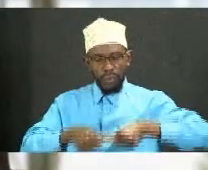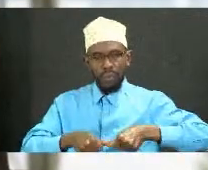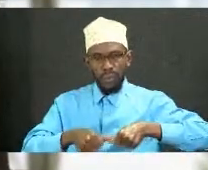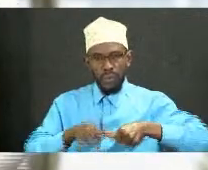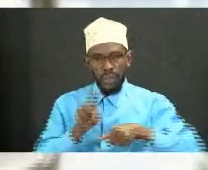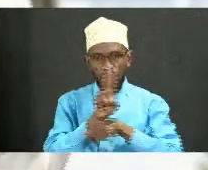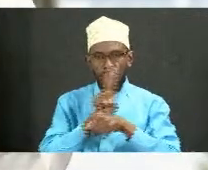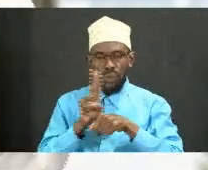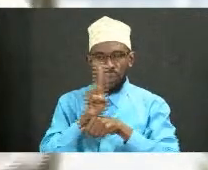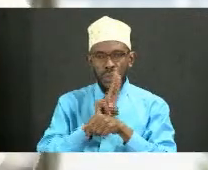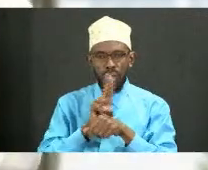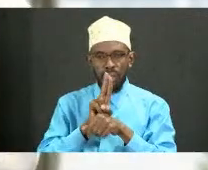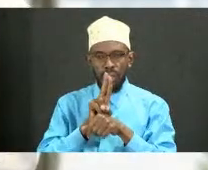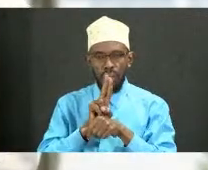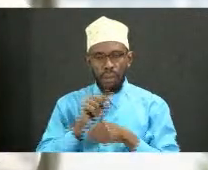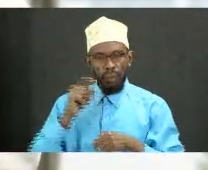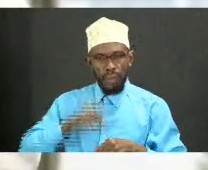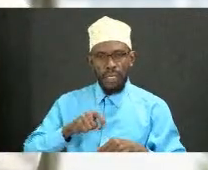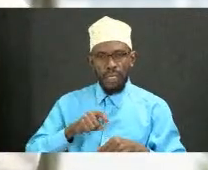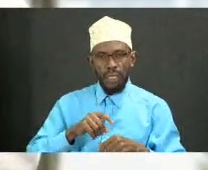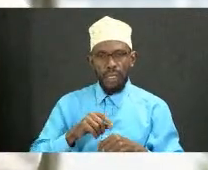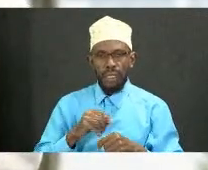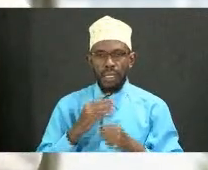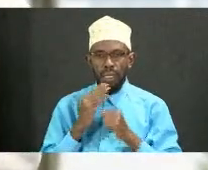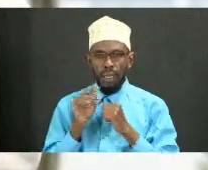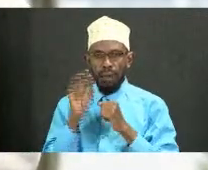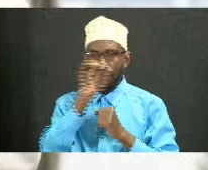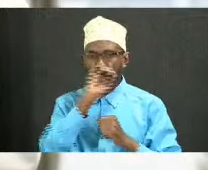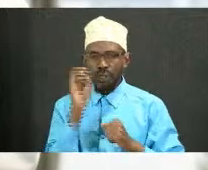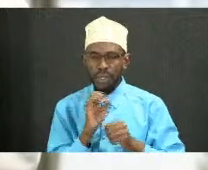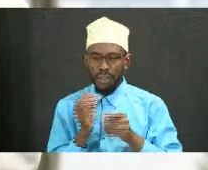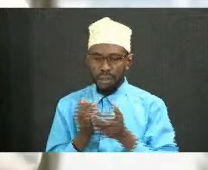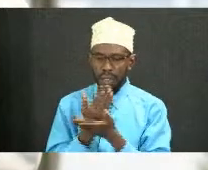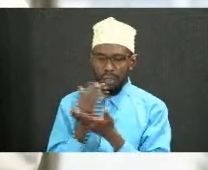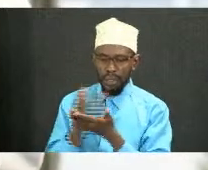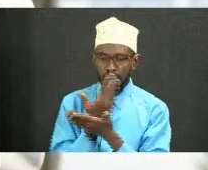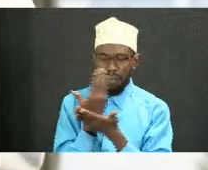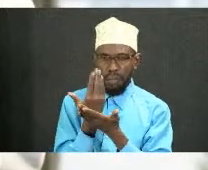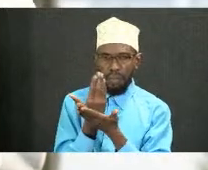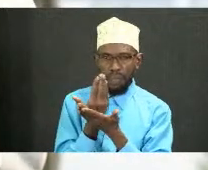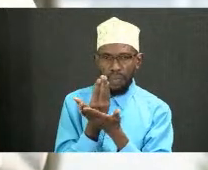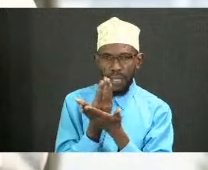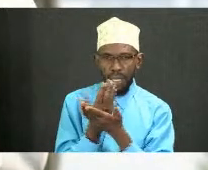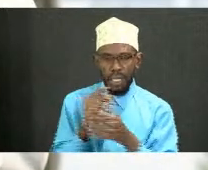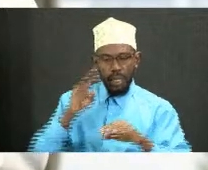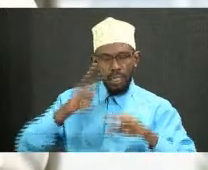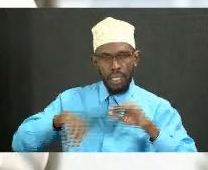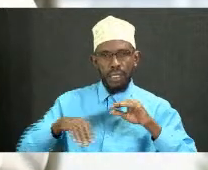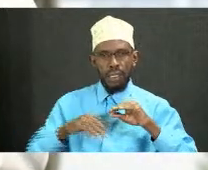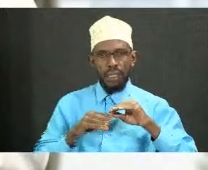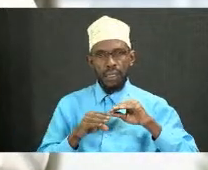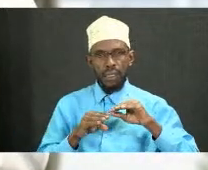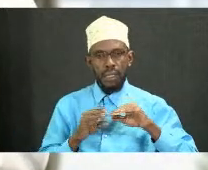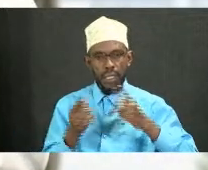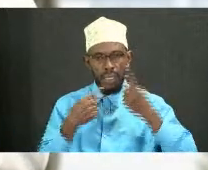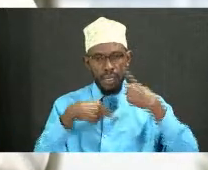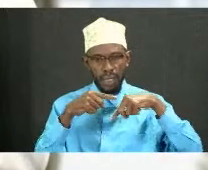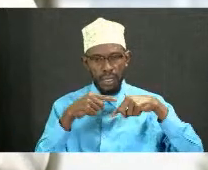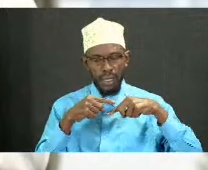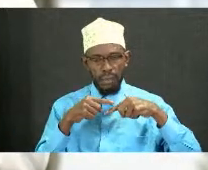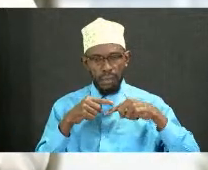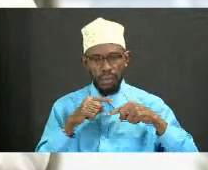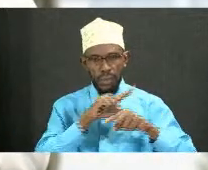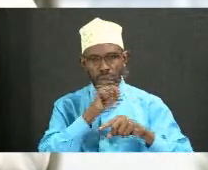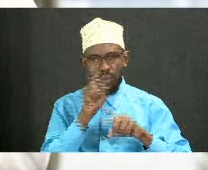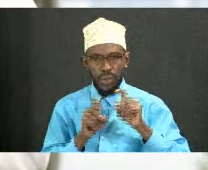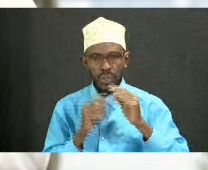ndio matumizi yako. Kwa hivyo lazima uwe na asilimia kadhaa ya akiba ambayo utaweka. Uh-huh. Kisha ukija katika swala